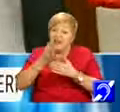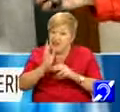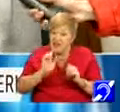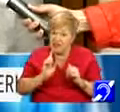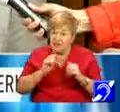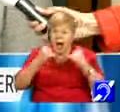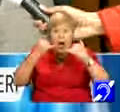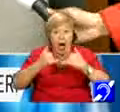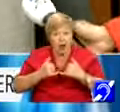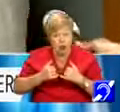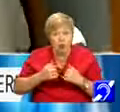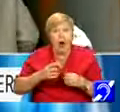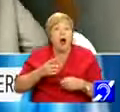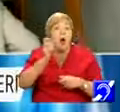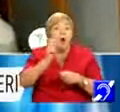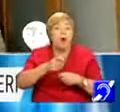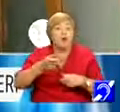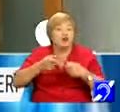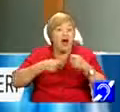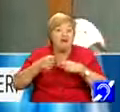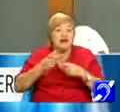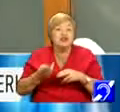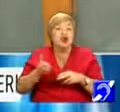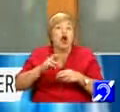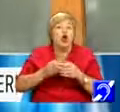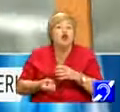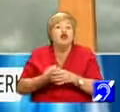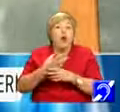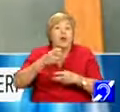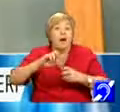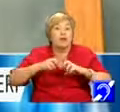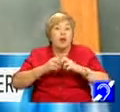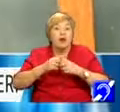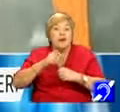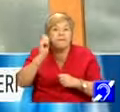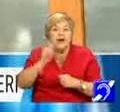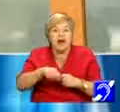acum Nelu Iordache are noi probleme penale și este audiat chiar la această oră la DNA.